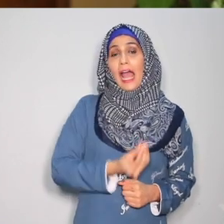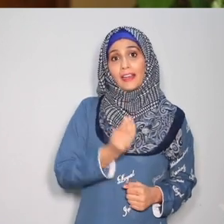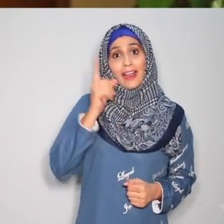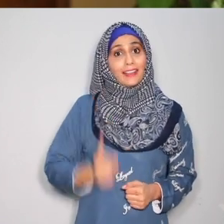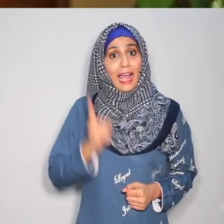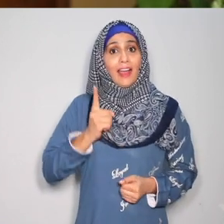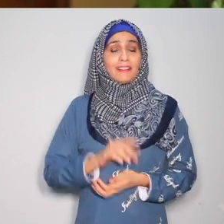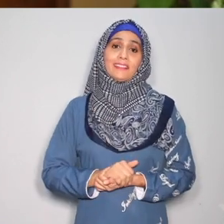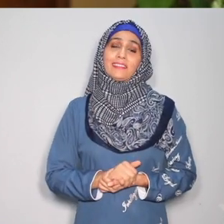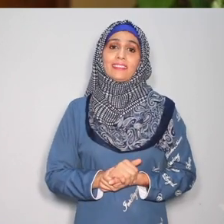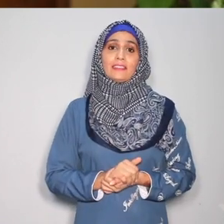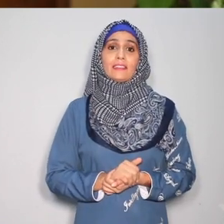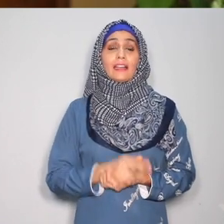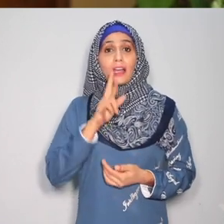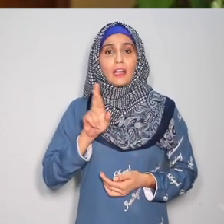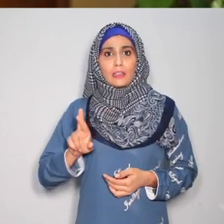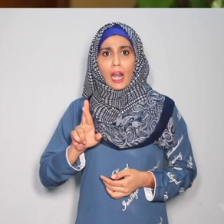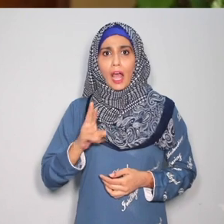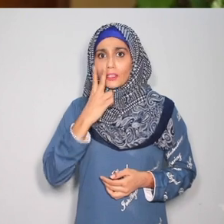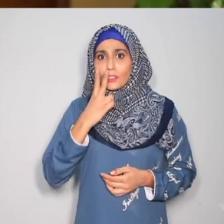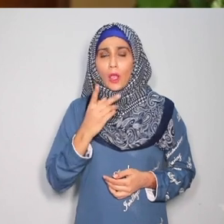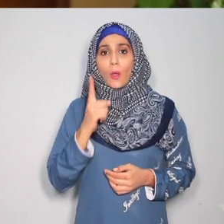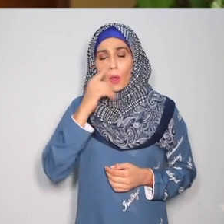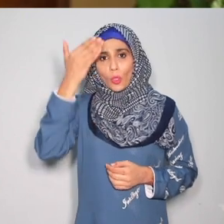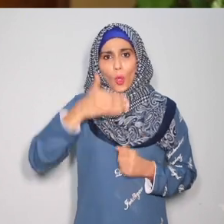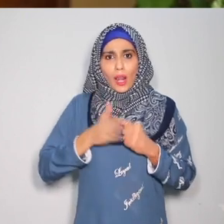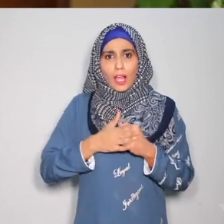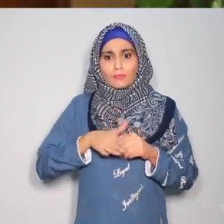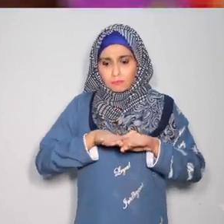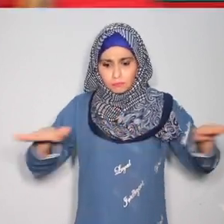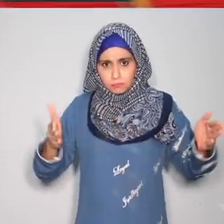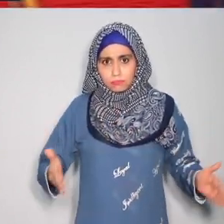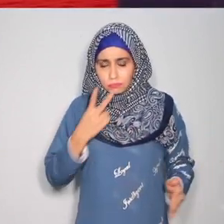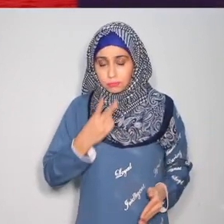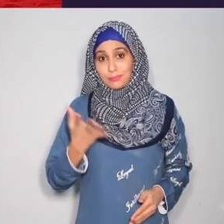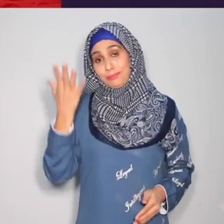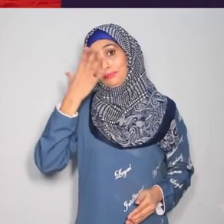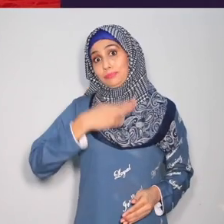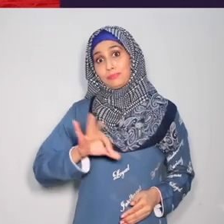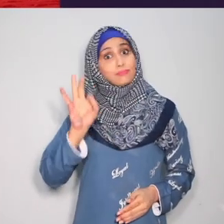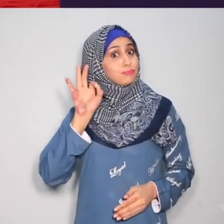गया। राशिद ने स्टेज देखते ही कहा, इतना खूबसूरत स्टेज,